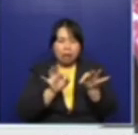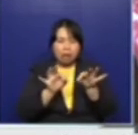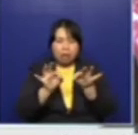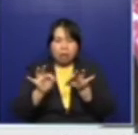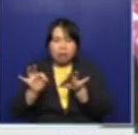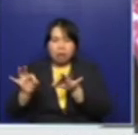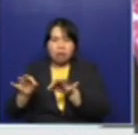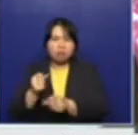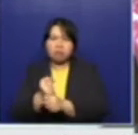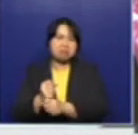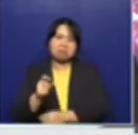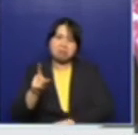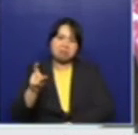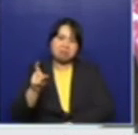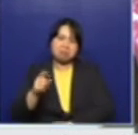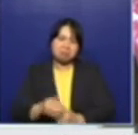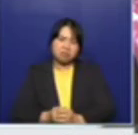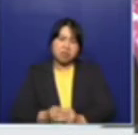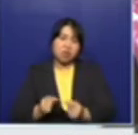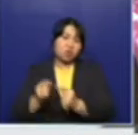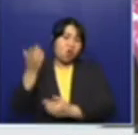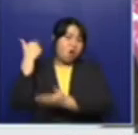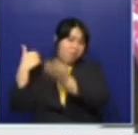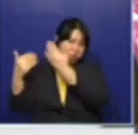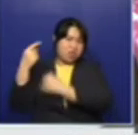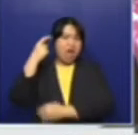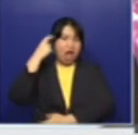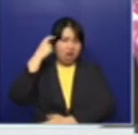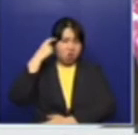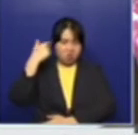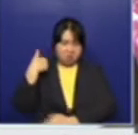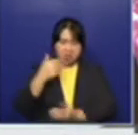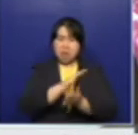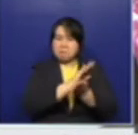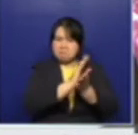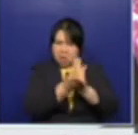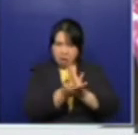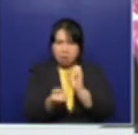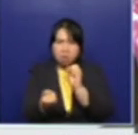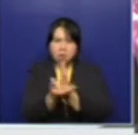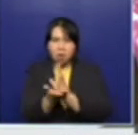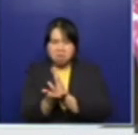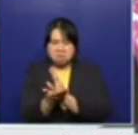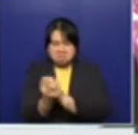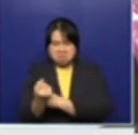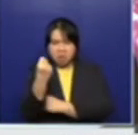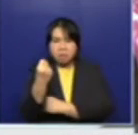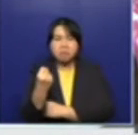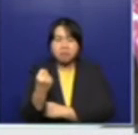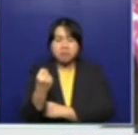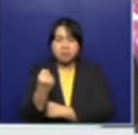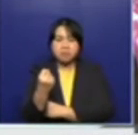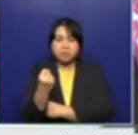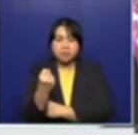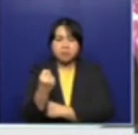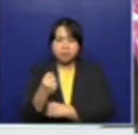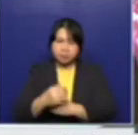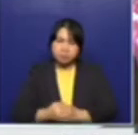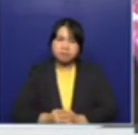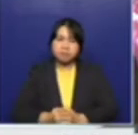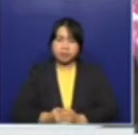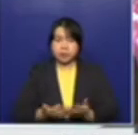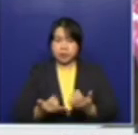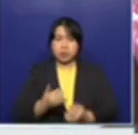รอกกระแสประวัติศาสตร์มันกำลังจะเปลี่ยนแปลงรุนแรงและเขี้ยวกรากท่านประธานครับผ